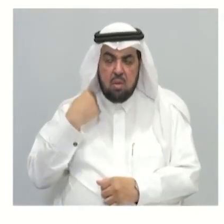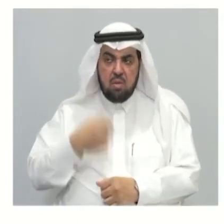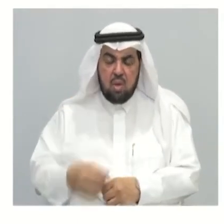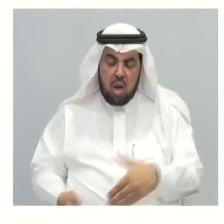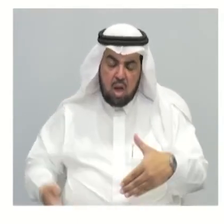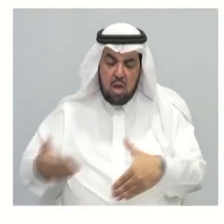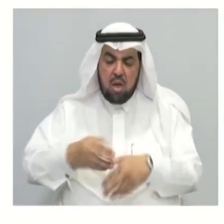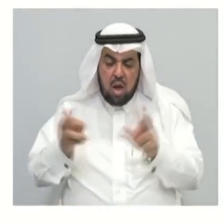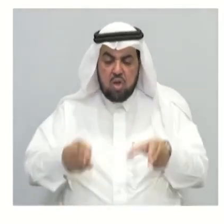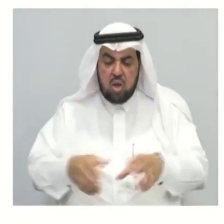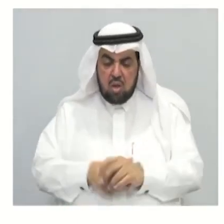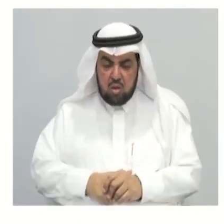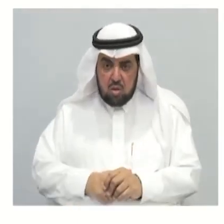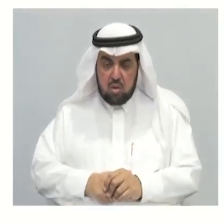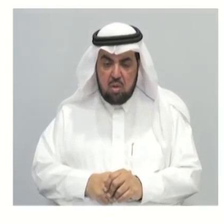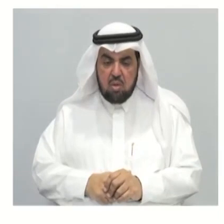ادراج